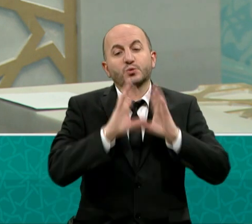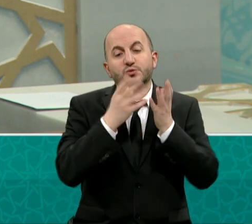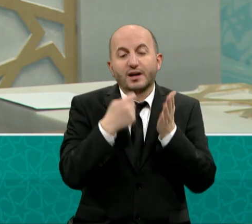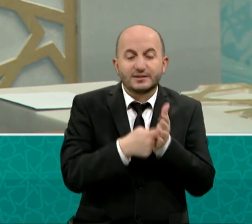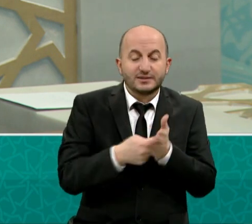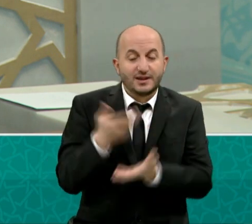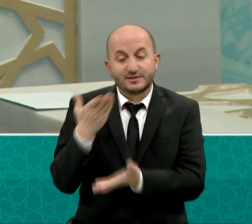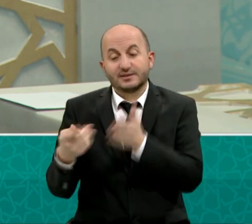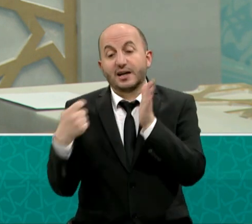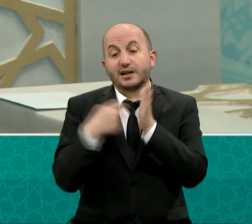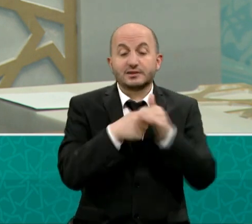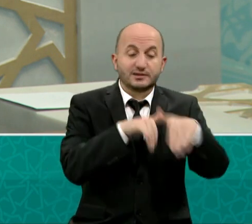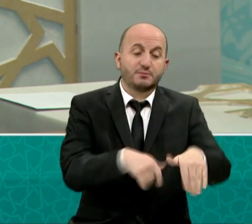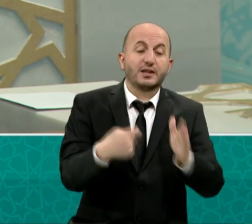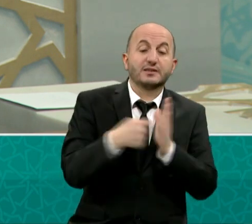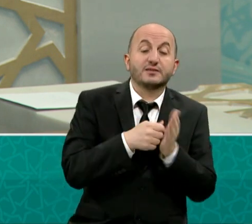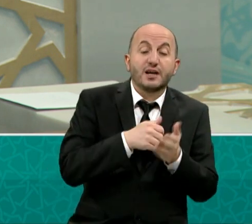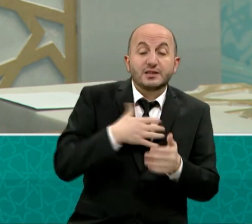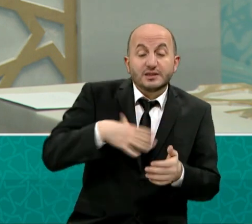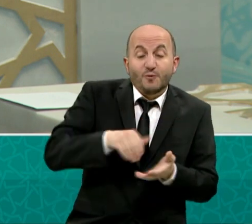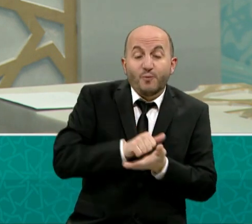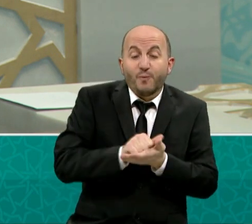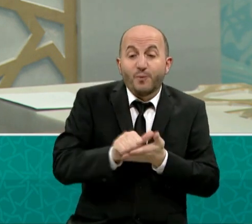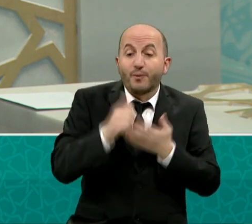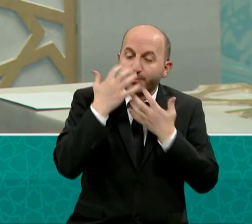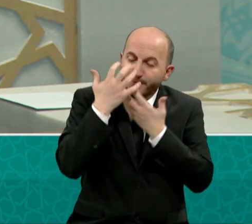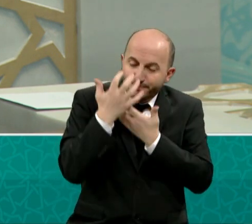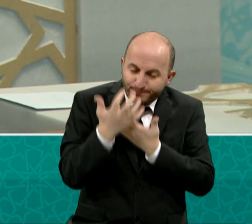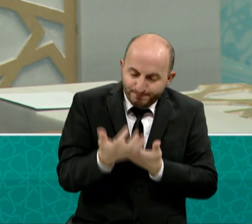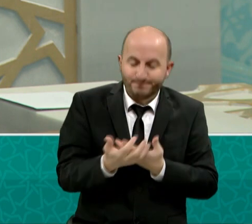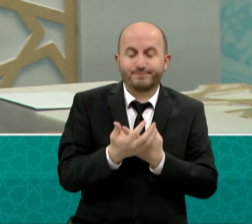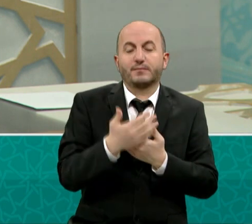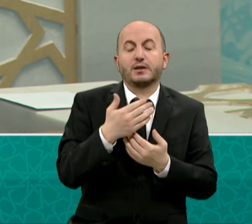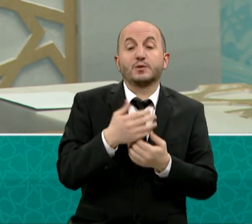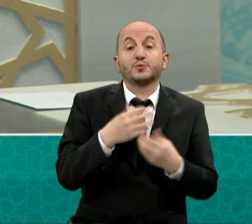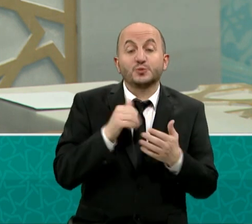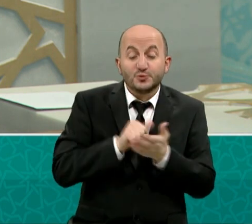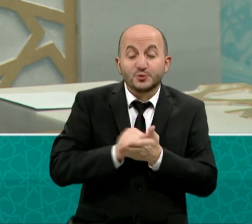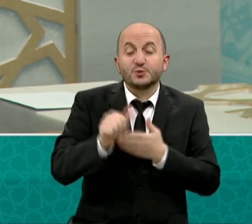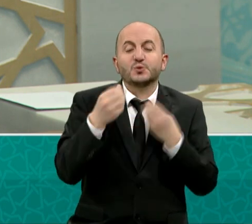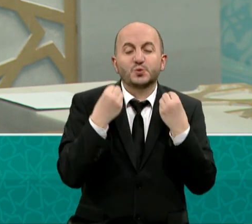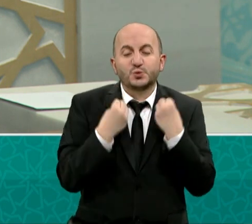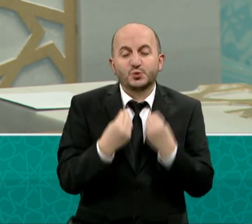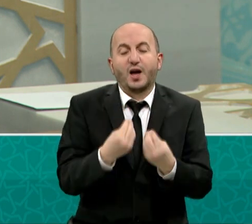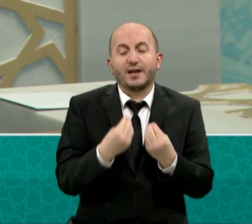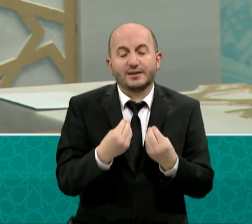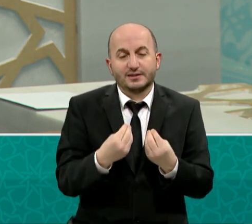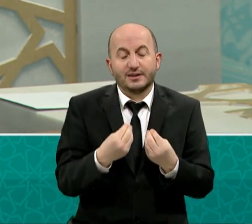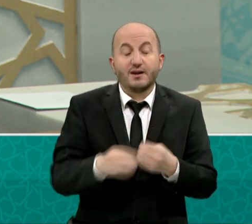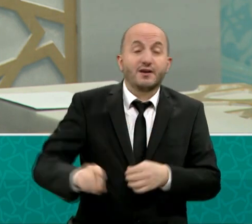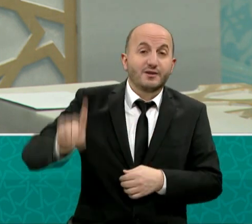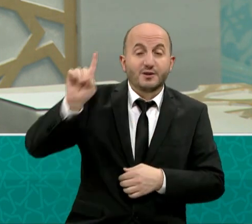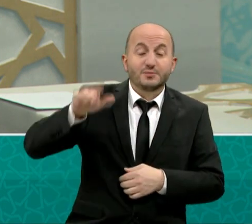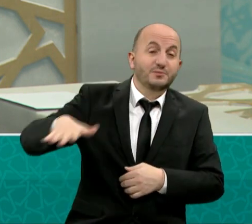ahiret adına, kabir adına istediği bütün nimetleri, bütün güzellikleri Rabbim bizlere